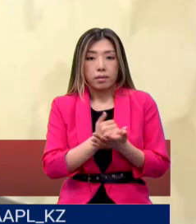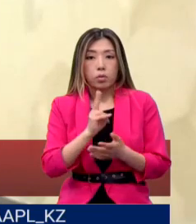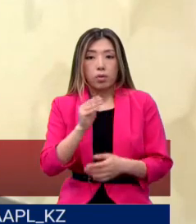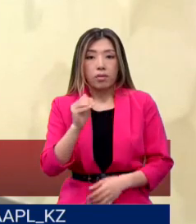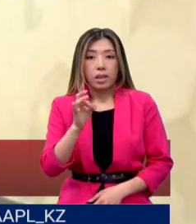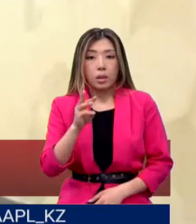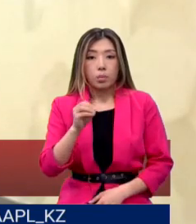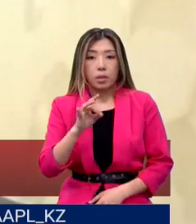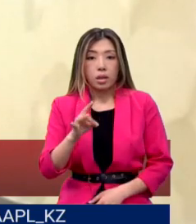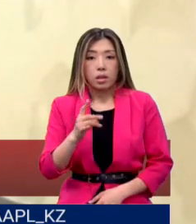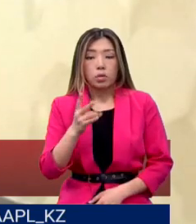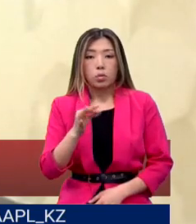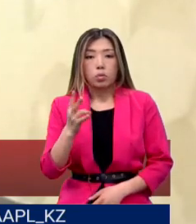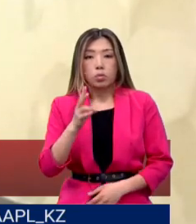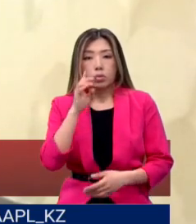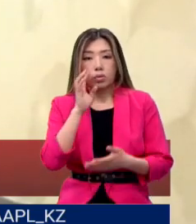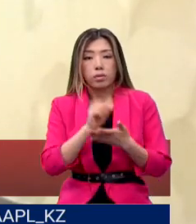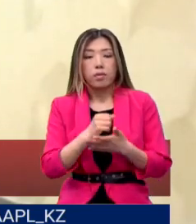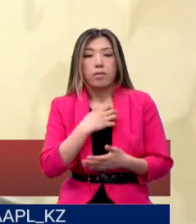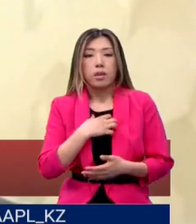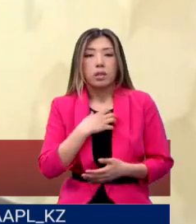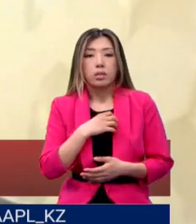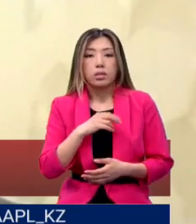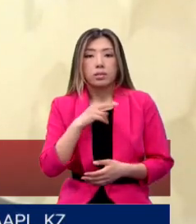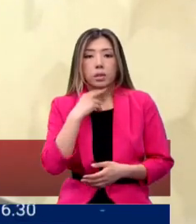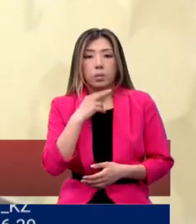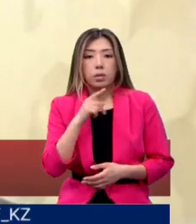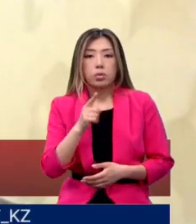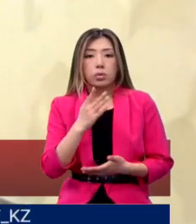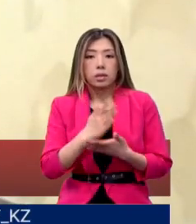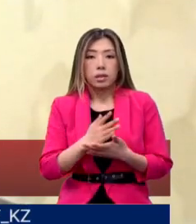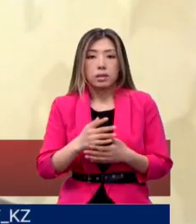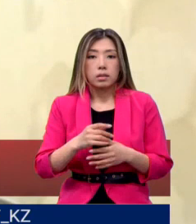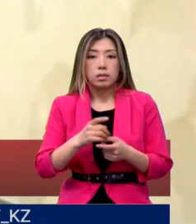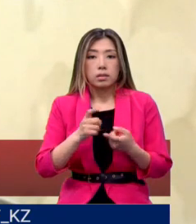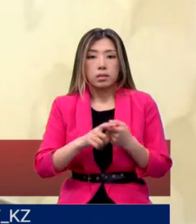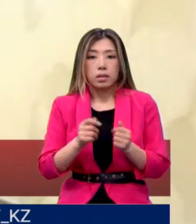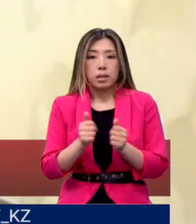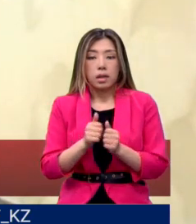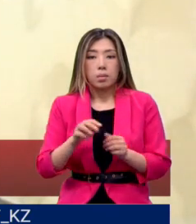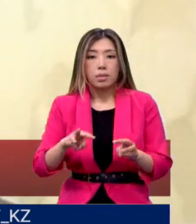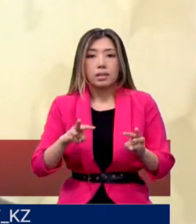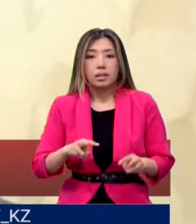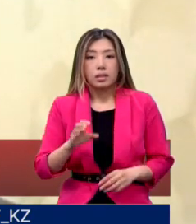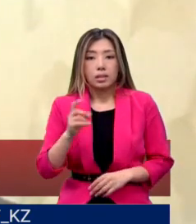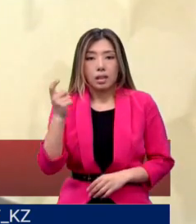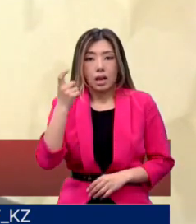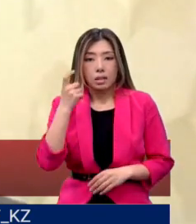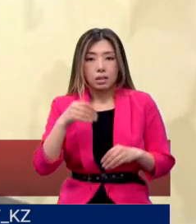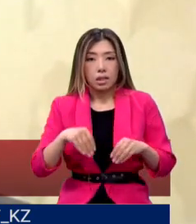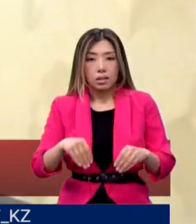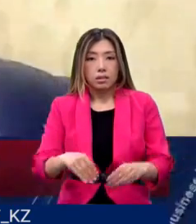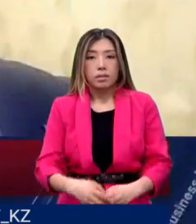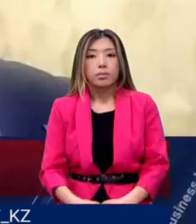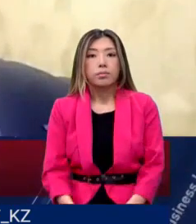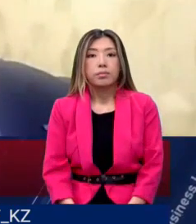целом. Однако здесь следует учитывать тот фактор неопределенности, который есть со стороны нашего родного Министерства сельского хозяйства.